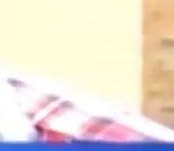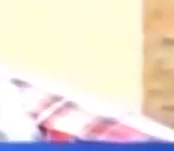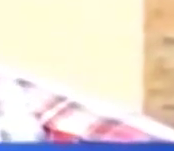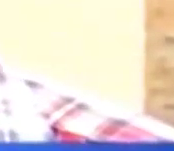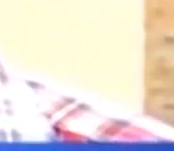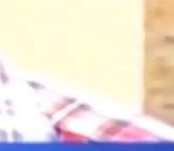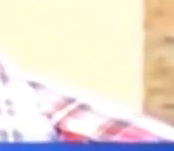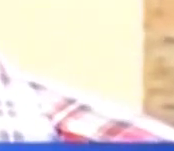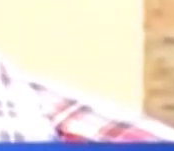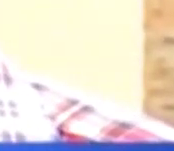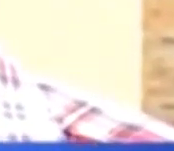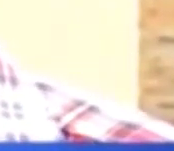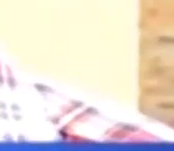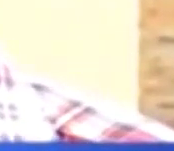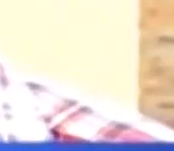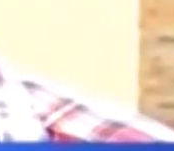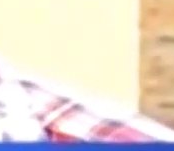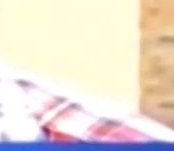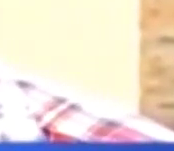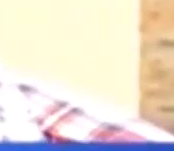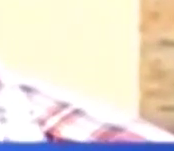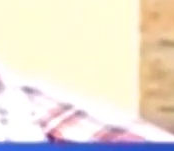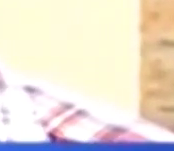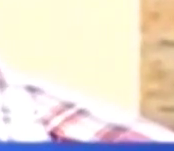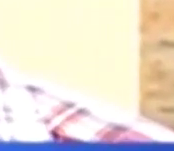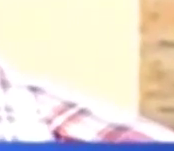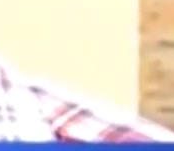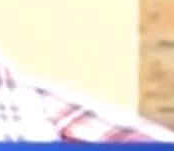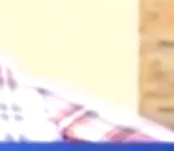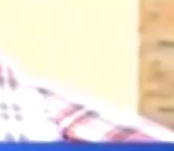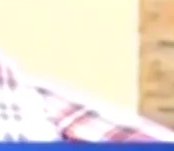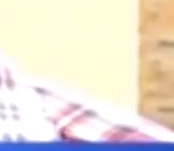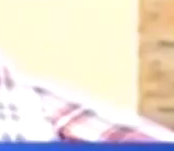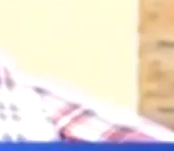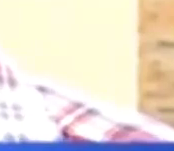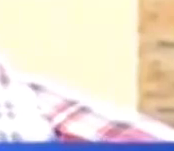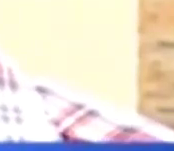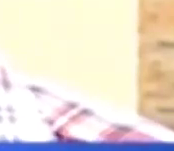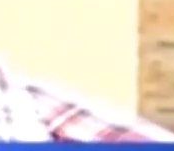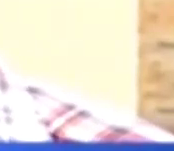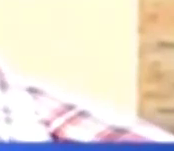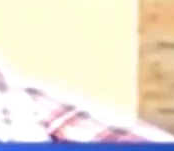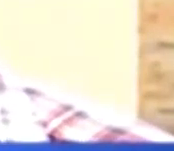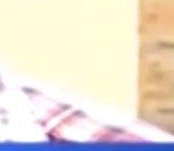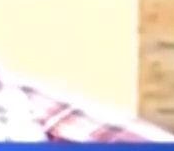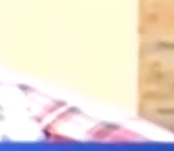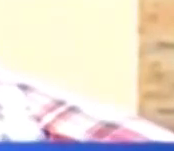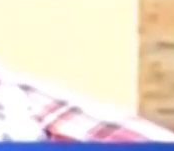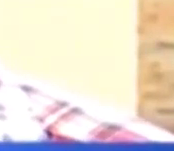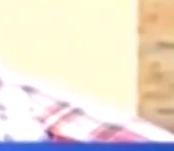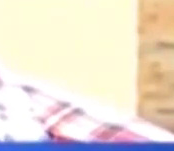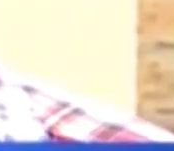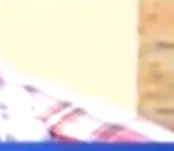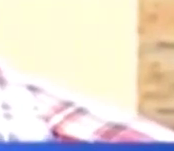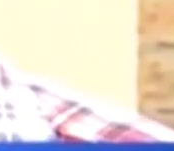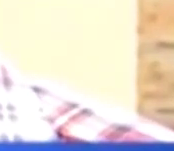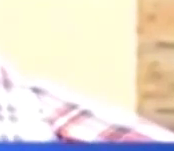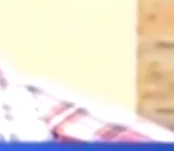The culprit has been arrested. He's in the police cells, so, and there were five of them.